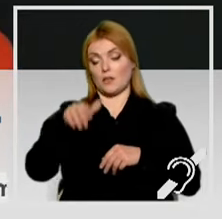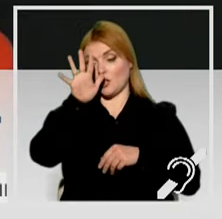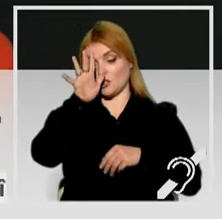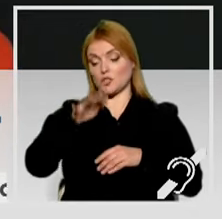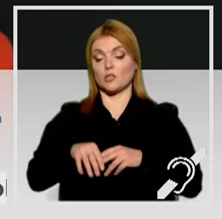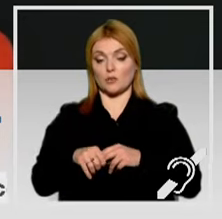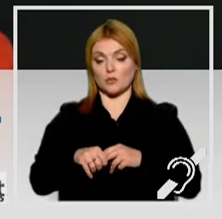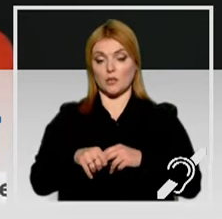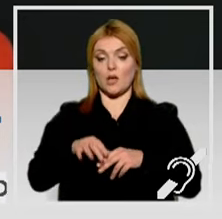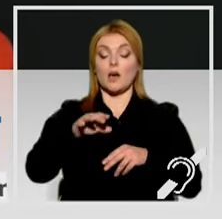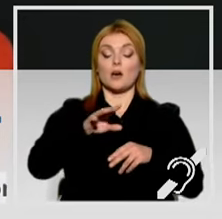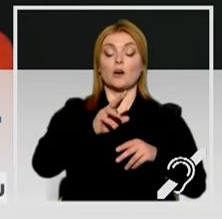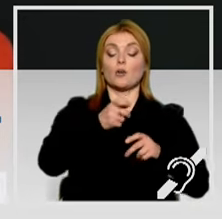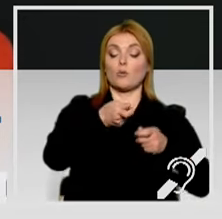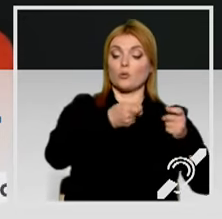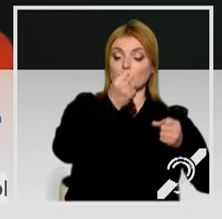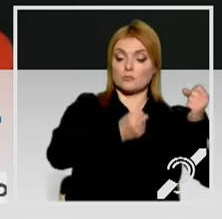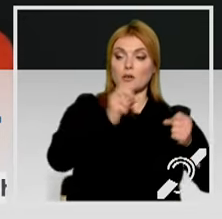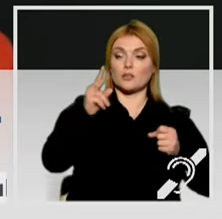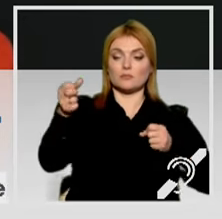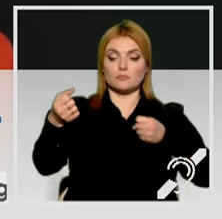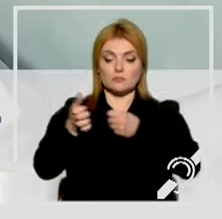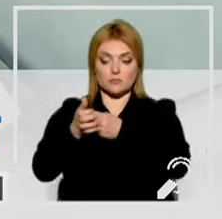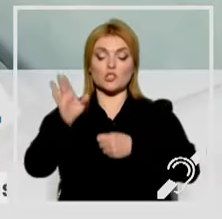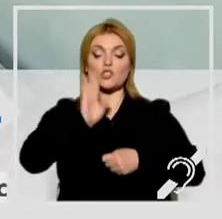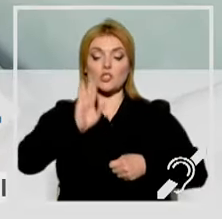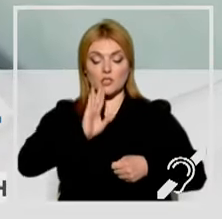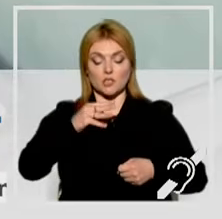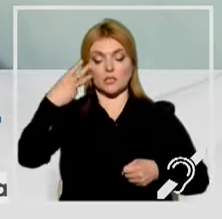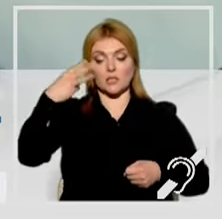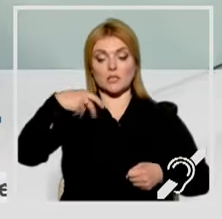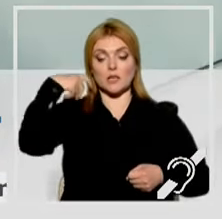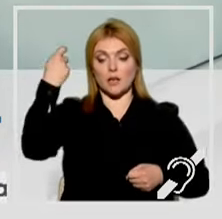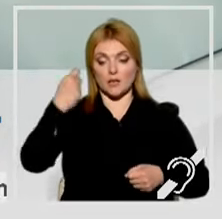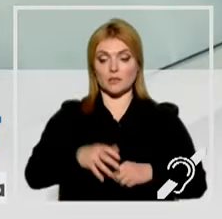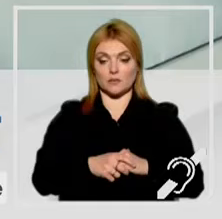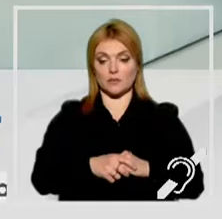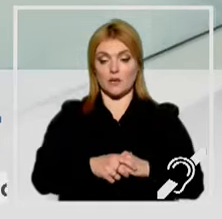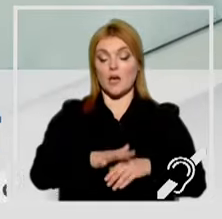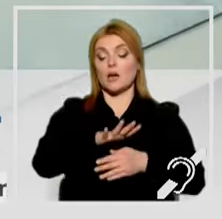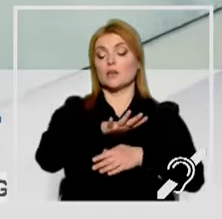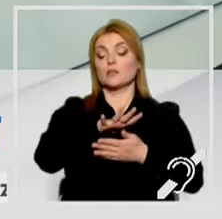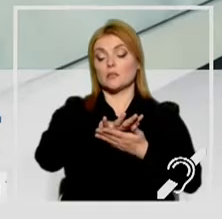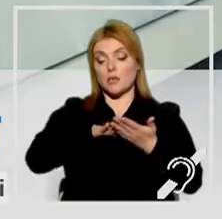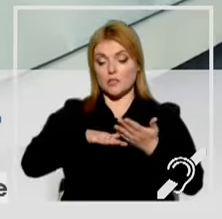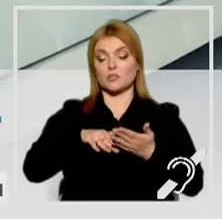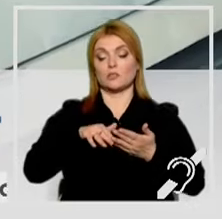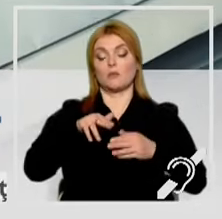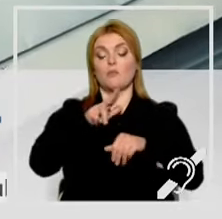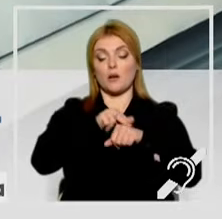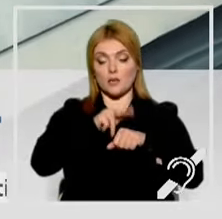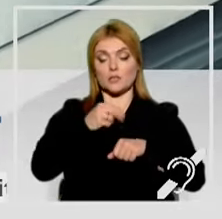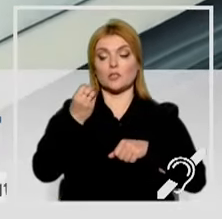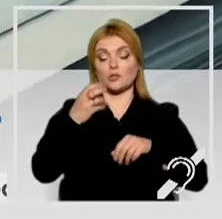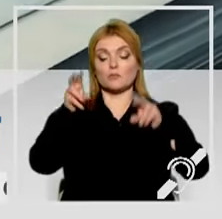Chișinău la volan se afla o femeie de 30 de ani autoritățile au început o anchetă Pentru a stabili cu cum s a produs tragedia